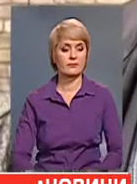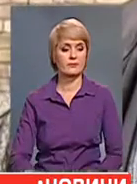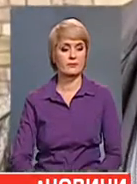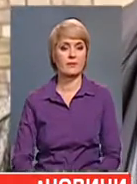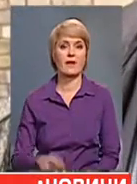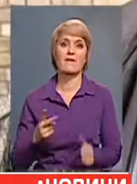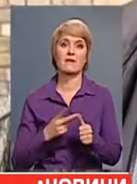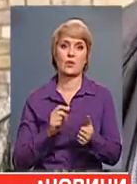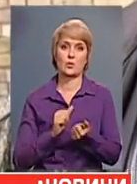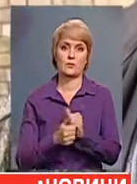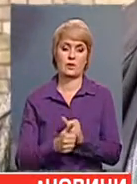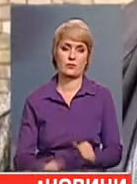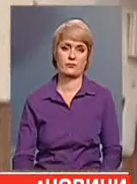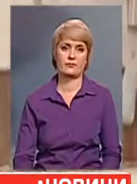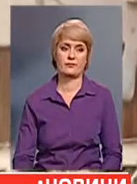во вторую смену.